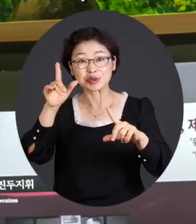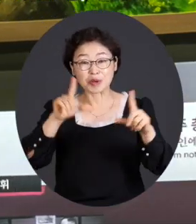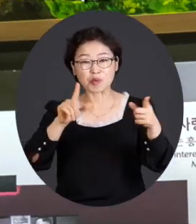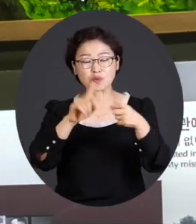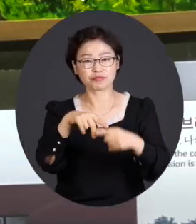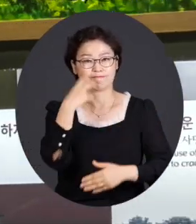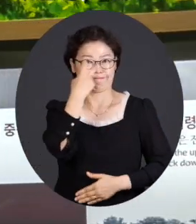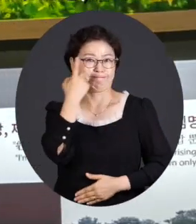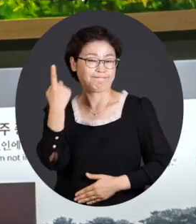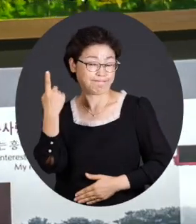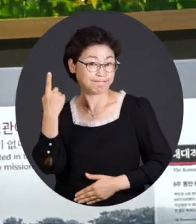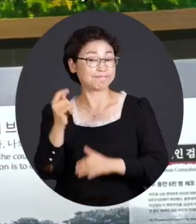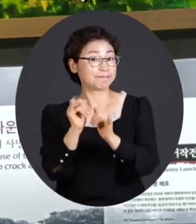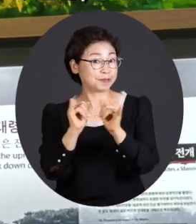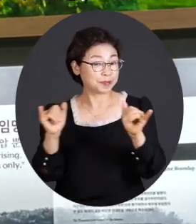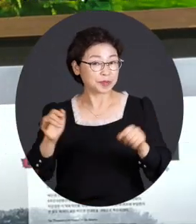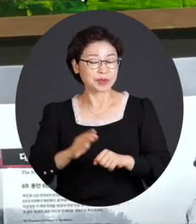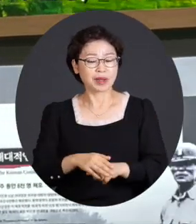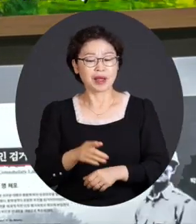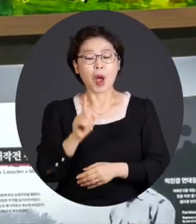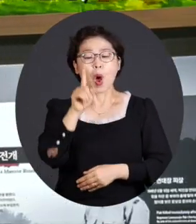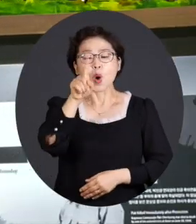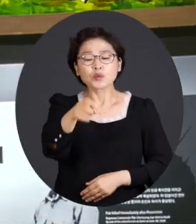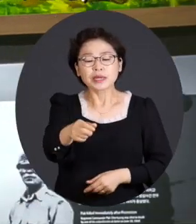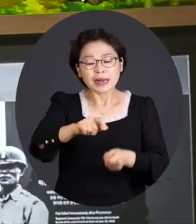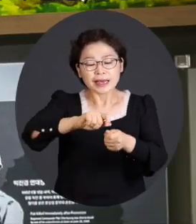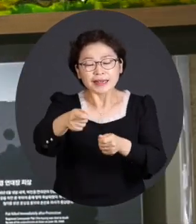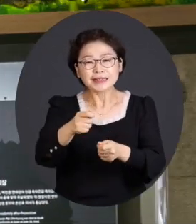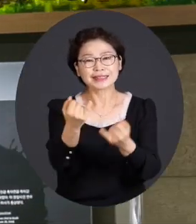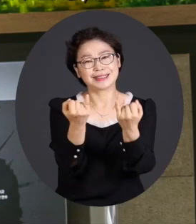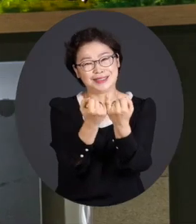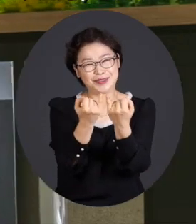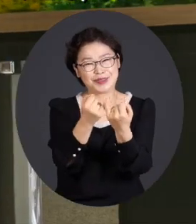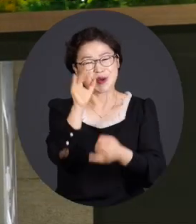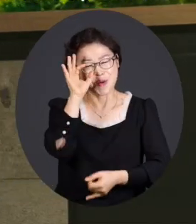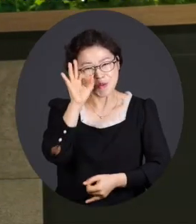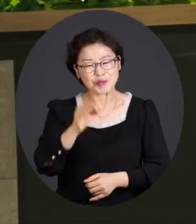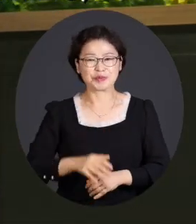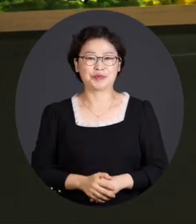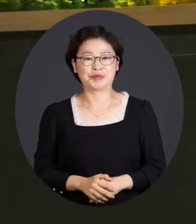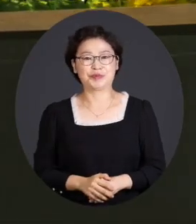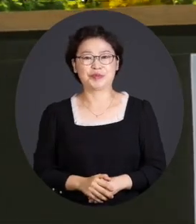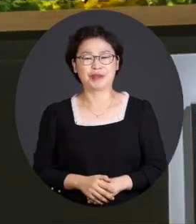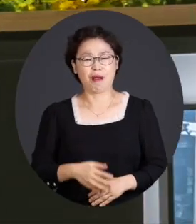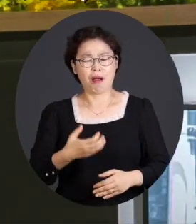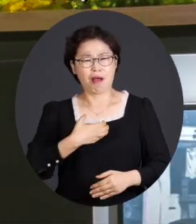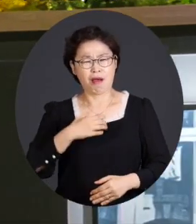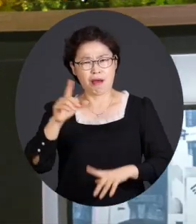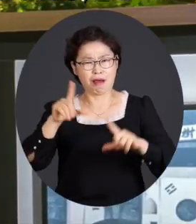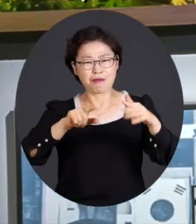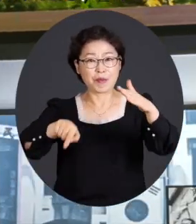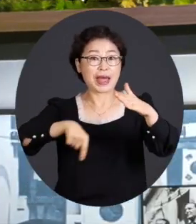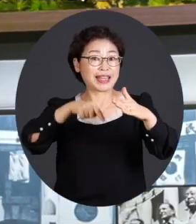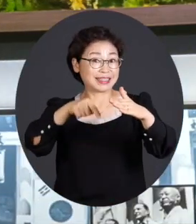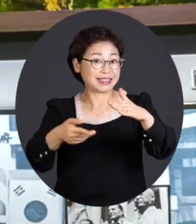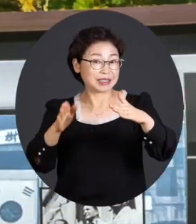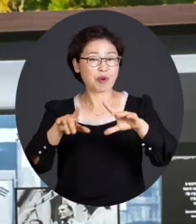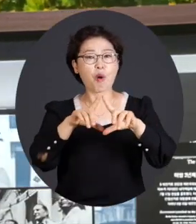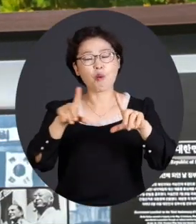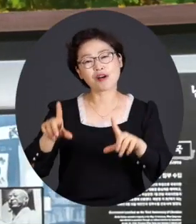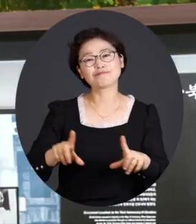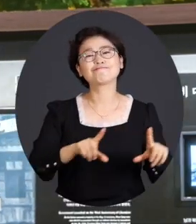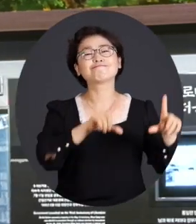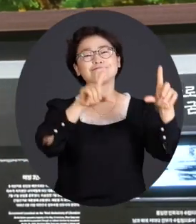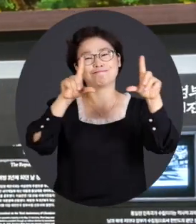보초를 선 무장대, 고사를 꺾는 소녀 등이 보이시죠? 위태로운 상황 속에서도 일상을 겪고